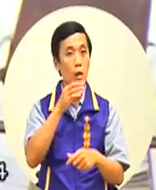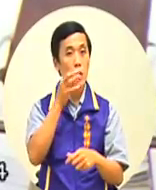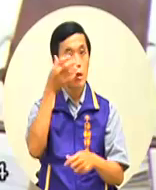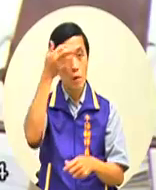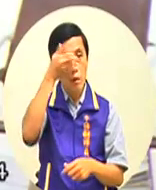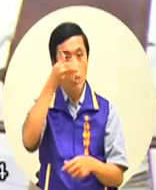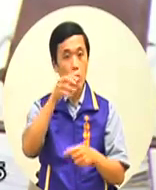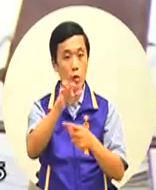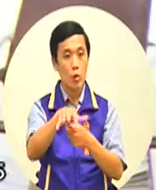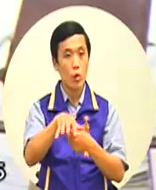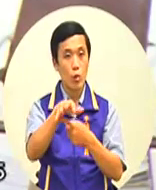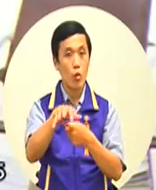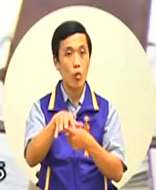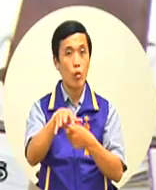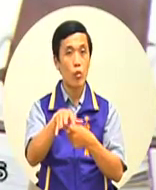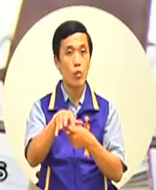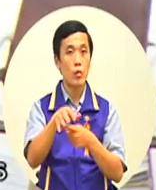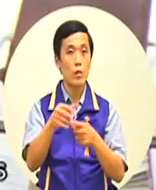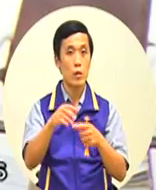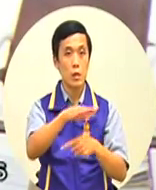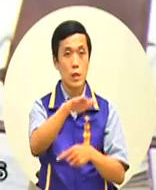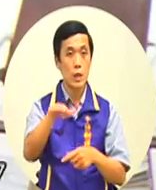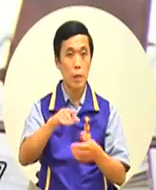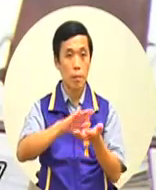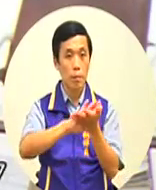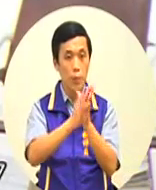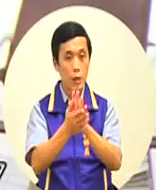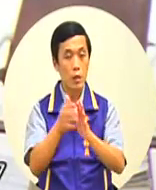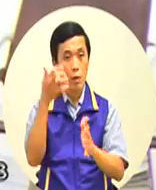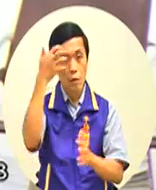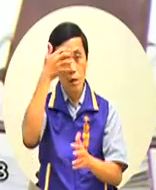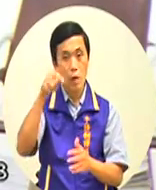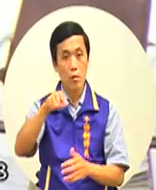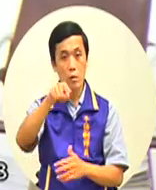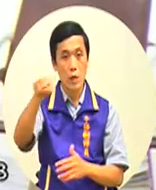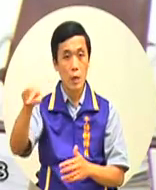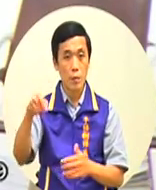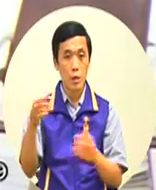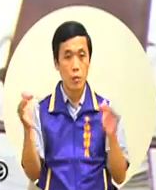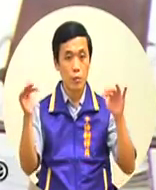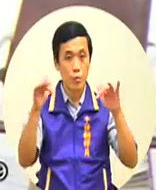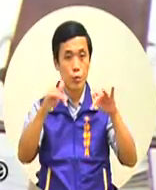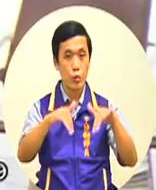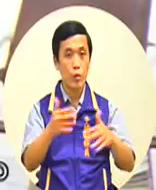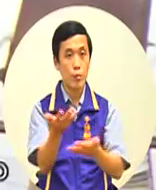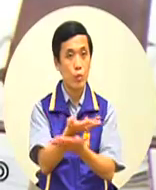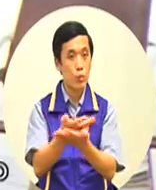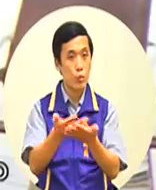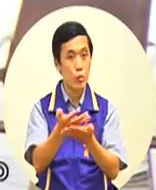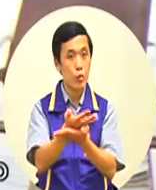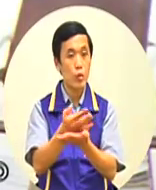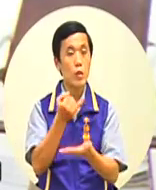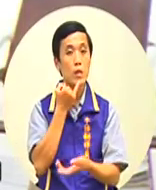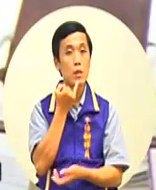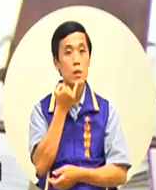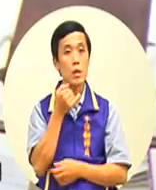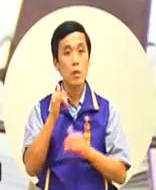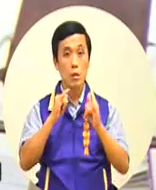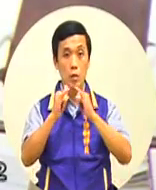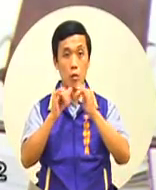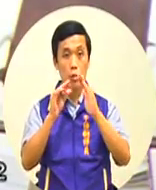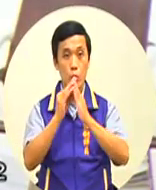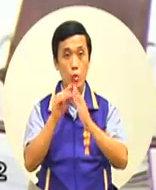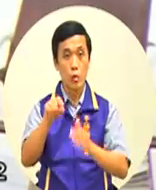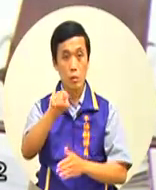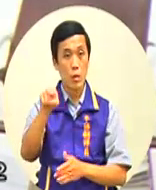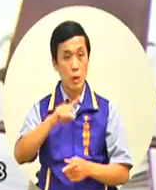哦，也成为。啊，变成咱的中北交流吼，诶，这个所在吼，啊，是咪咱的社会局吼，应该要多加